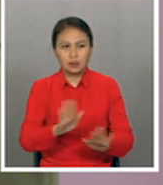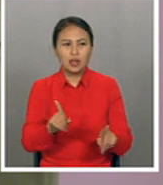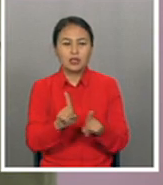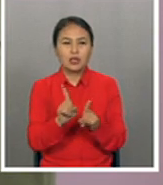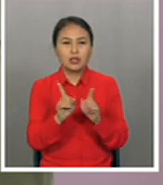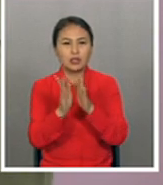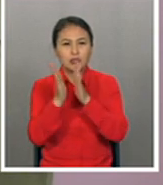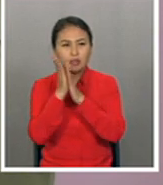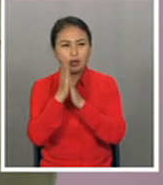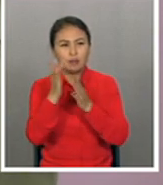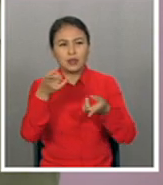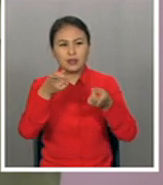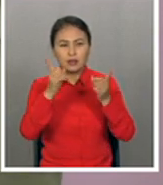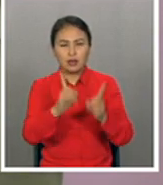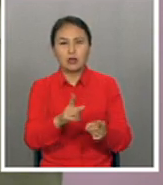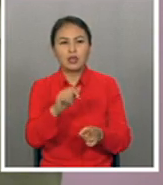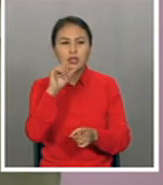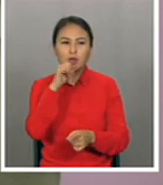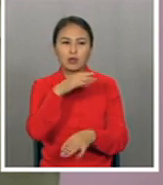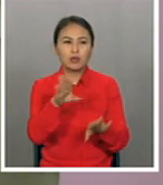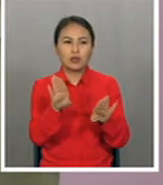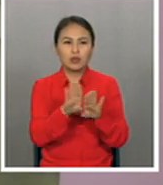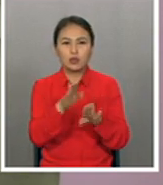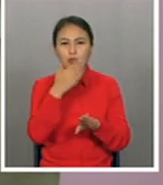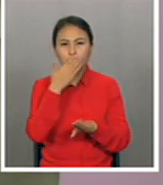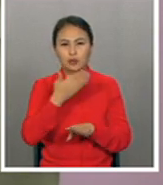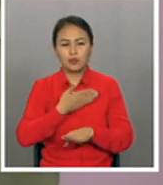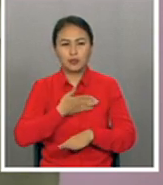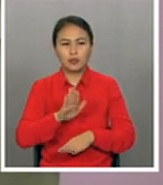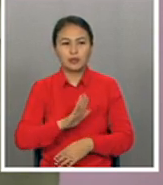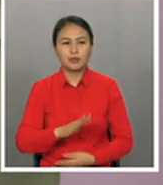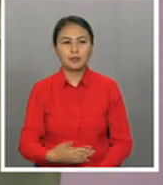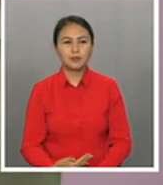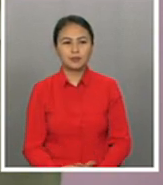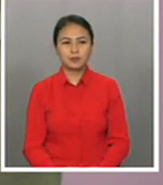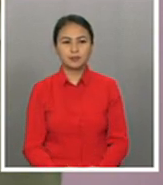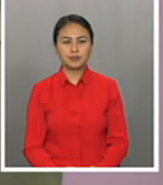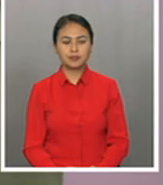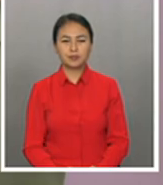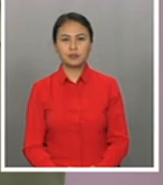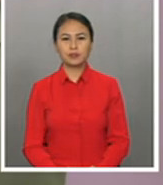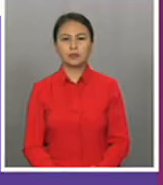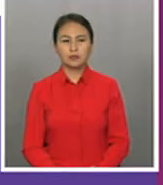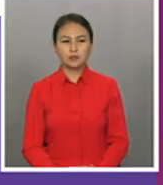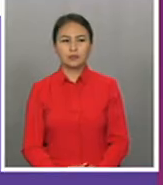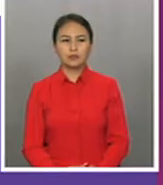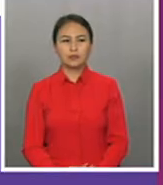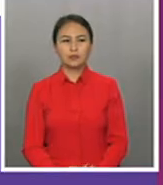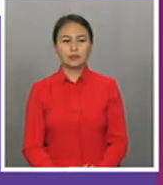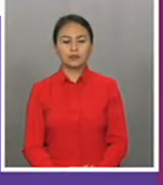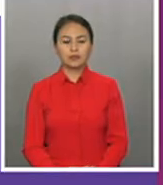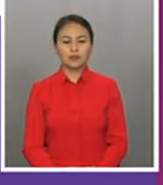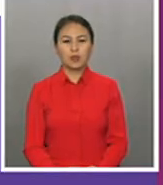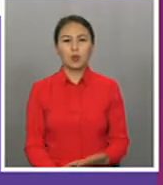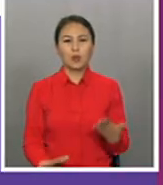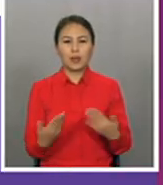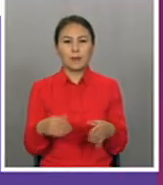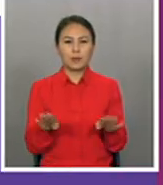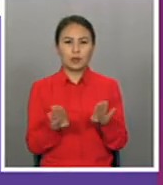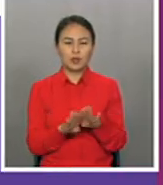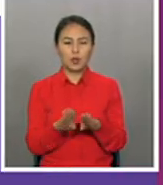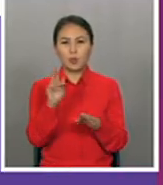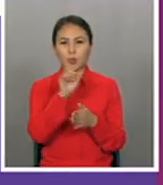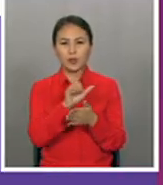шер жамбастап, жалқауды ол сүймейді. Өтебай Тұрманжанов. Олай болса,